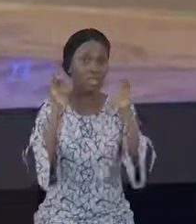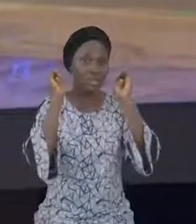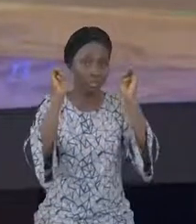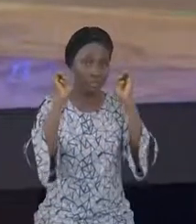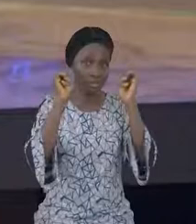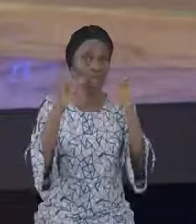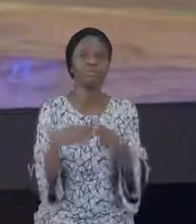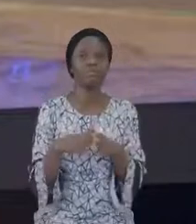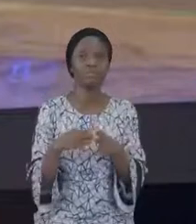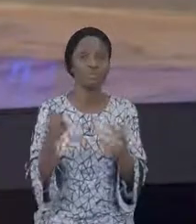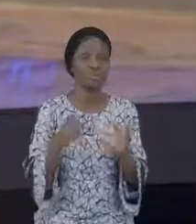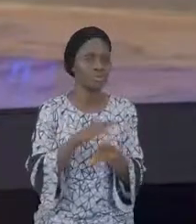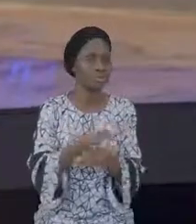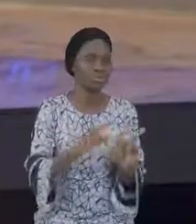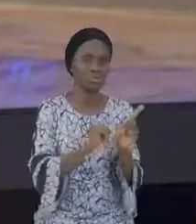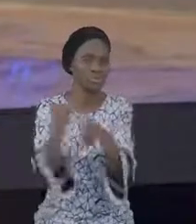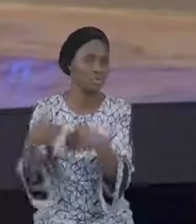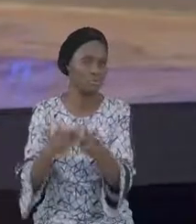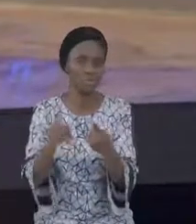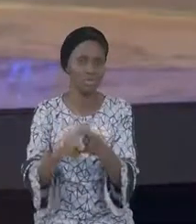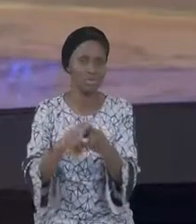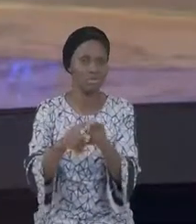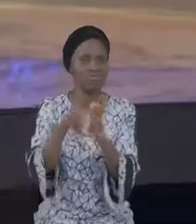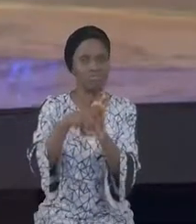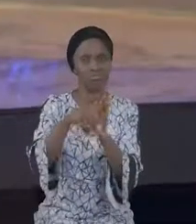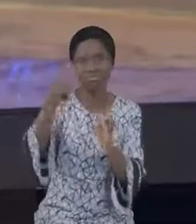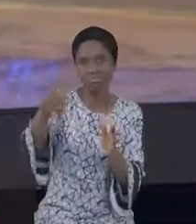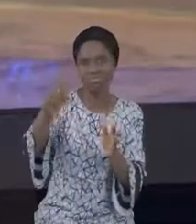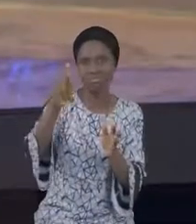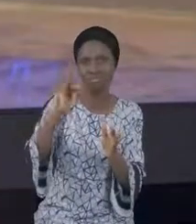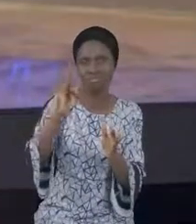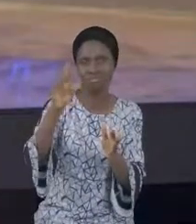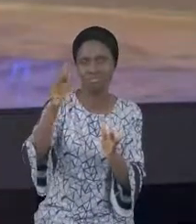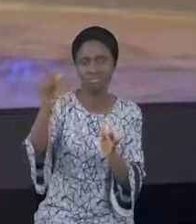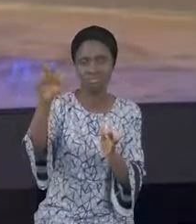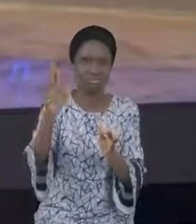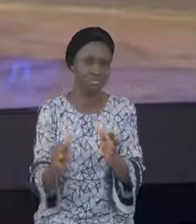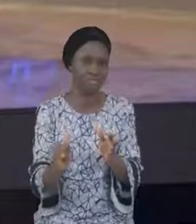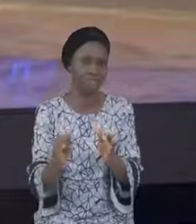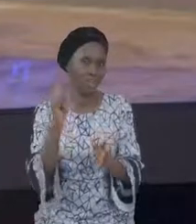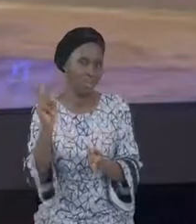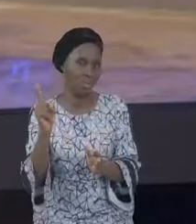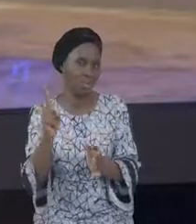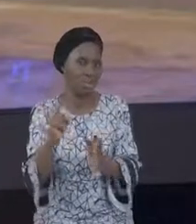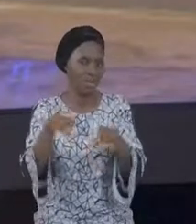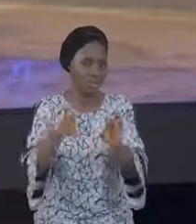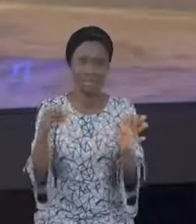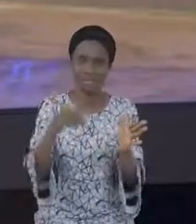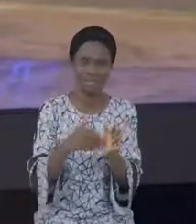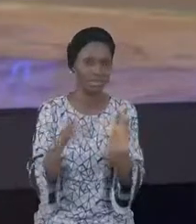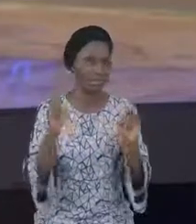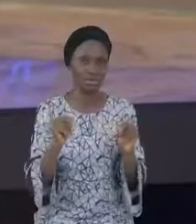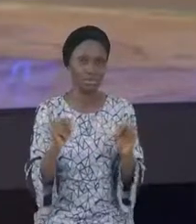du primaire à l'école, au collège, on ne retourne pas à l'école.